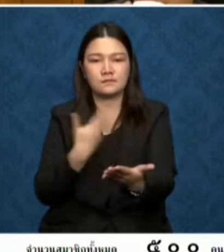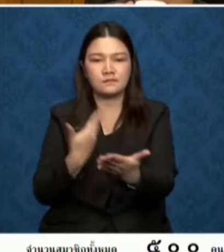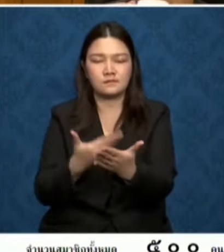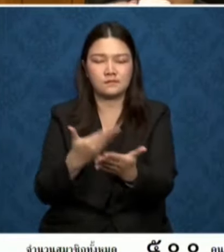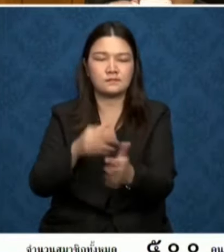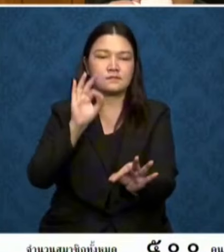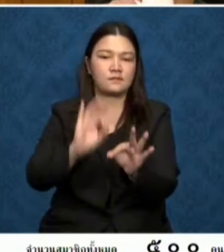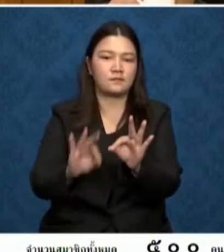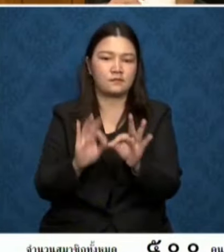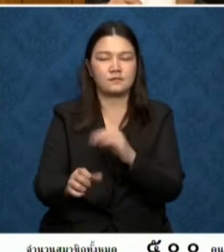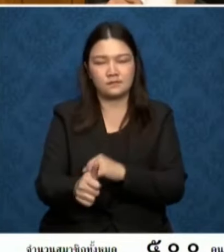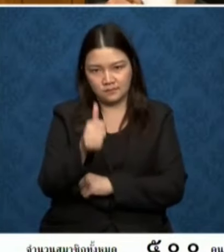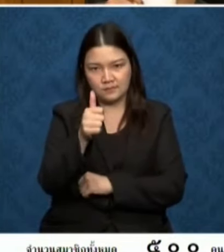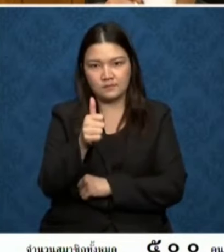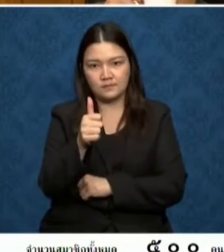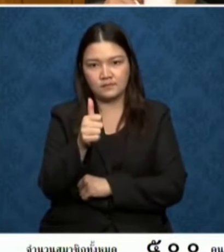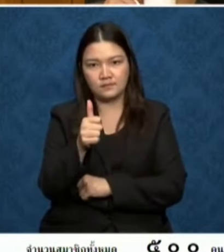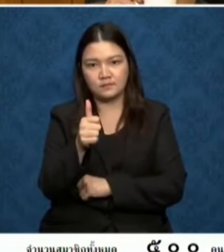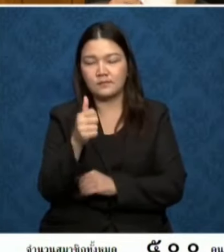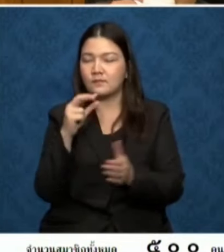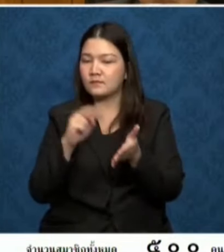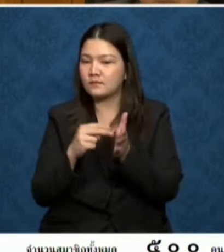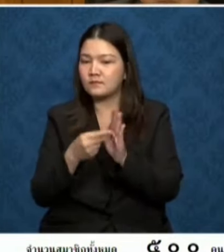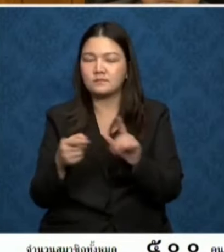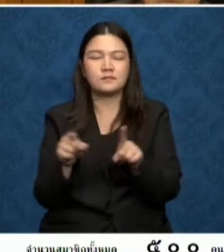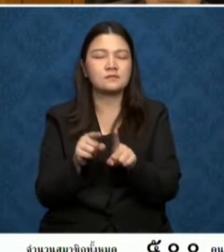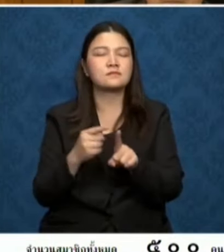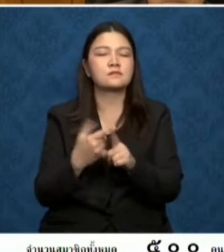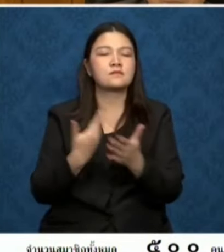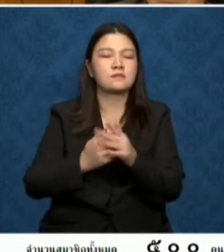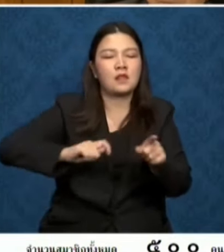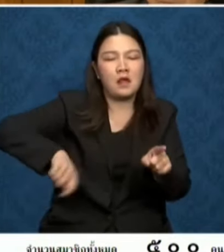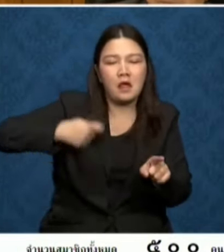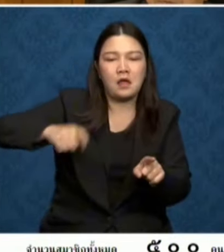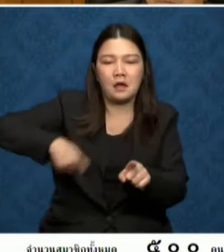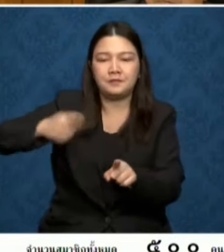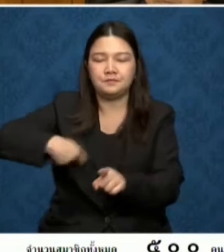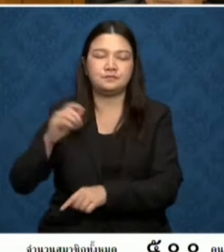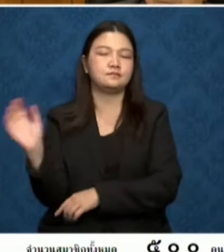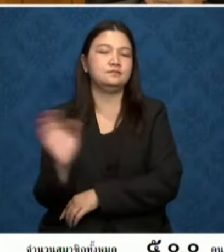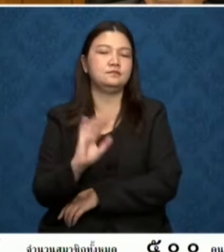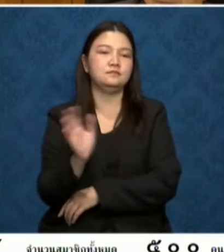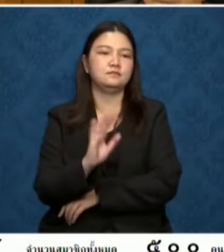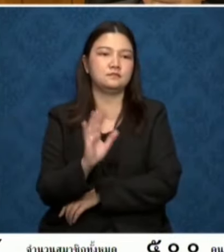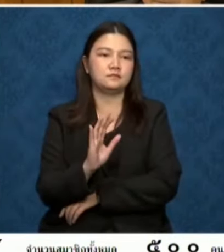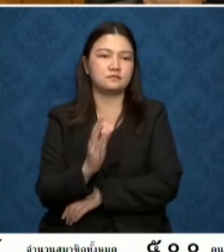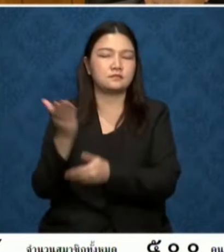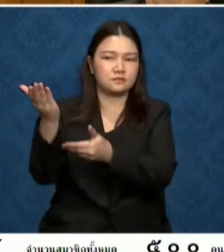แผ่นดินไปไม่ให้ประเทศจะต้องสูญเสียไปกับเงินที่จะต้องไปจ้างอนุญาโตตุลาการ